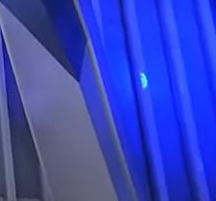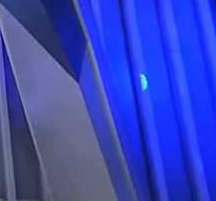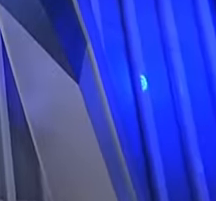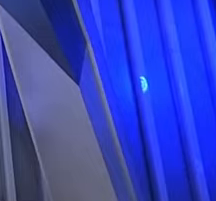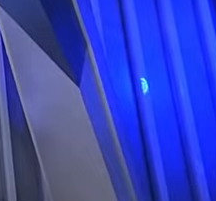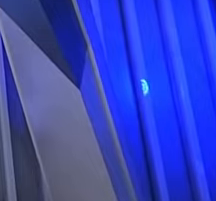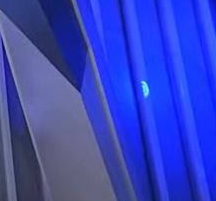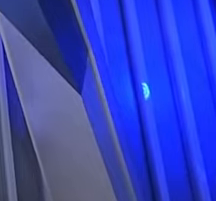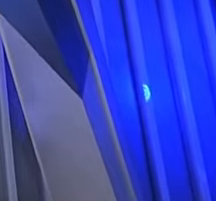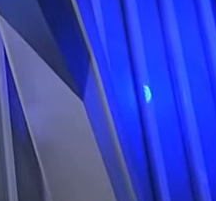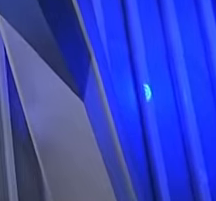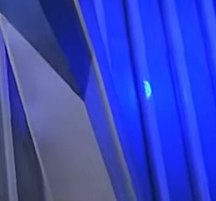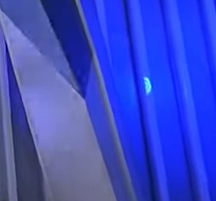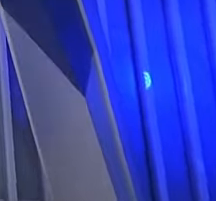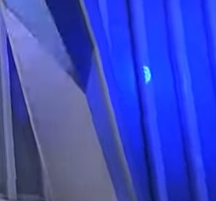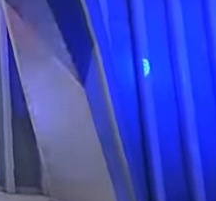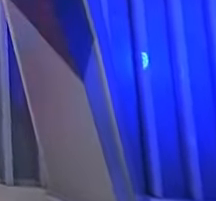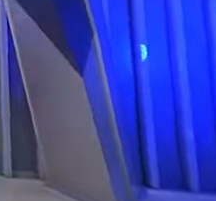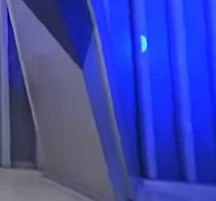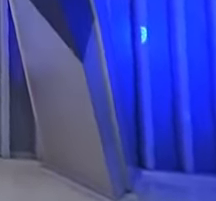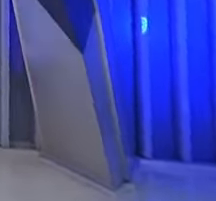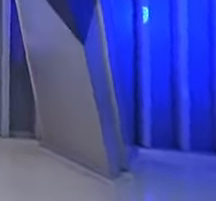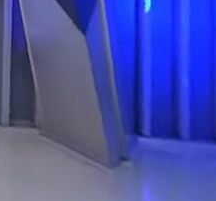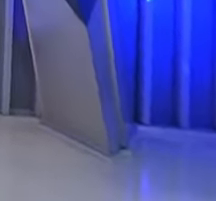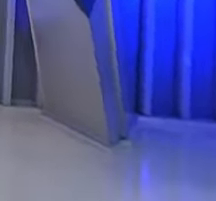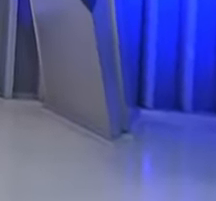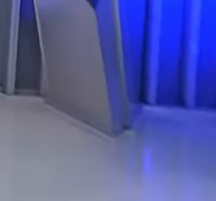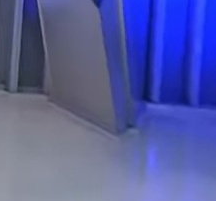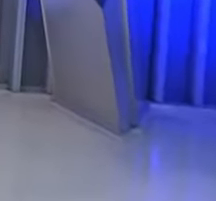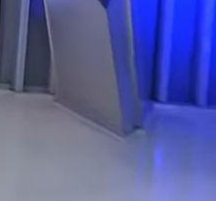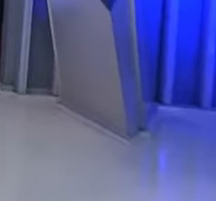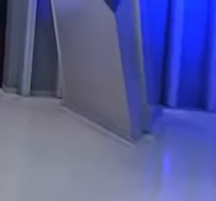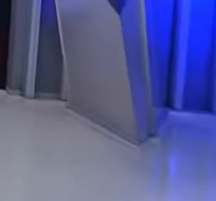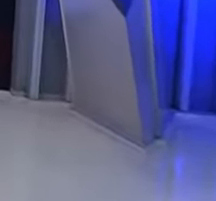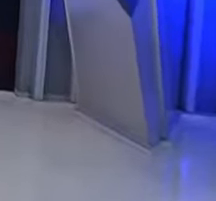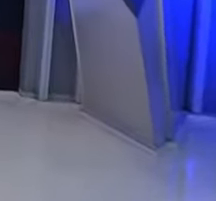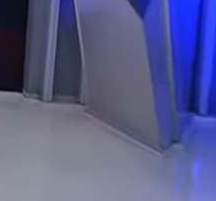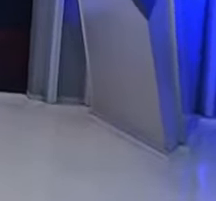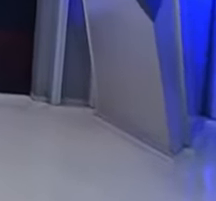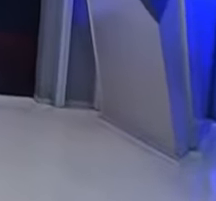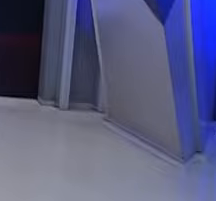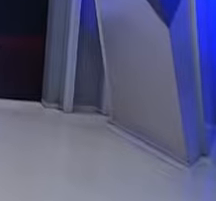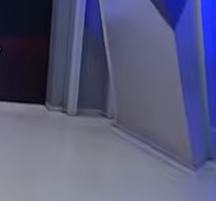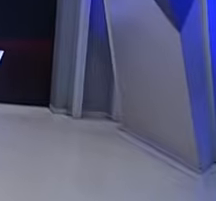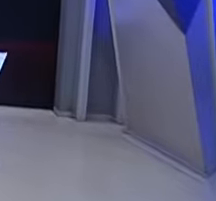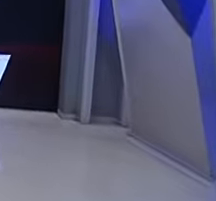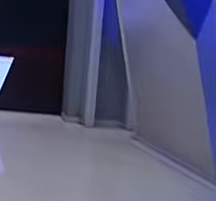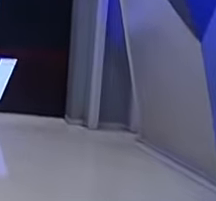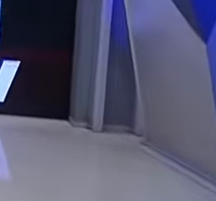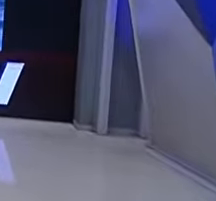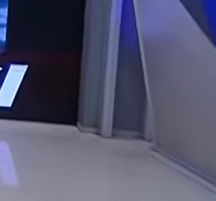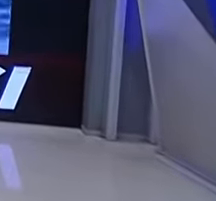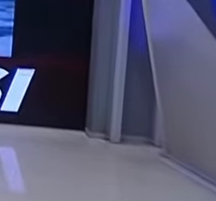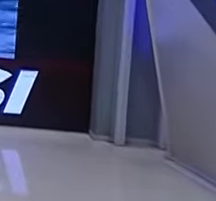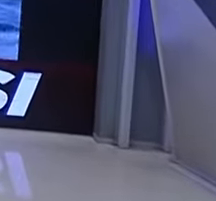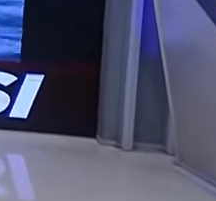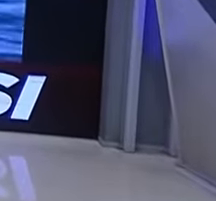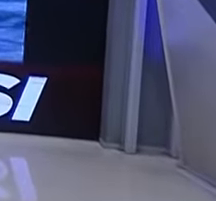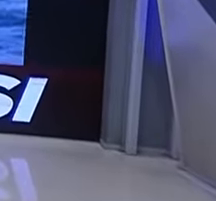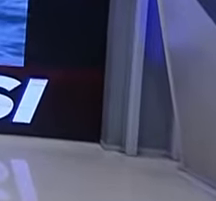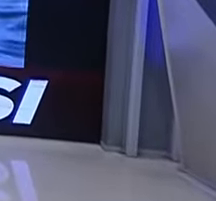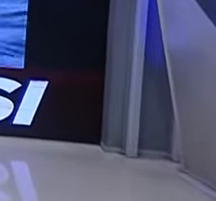na. At ang dagsa ng mga nagtatalo ng isdang mangsi sa Cebu